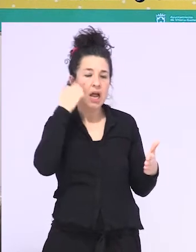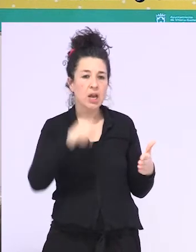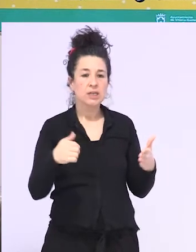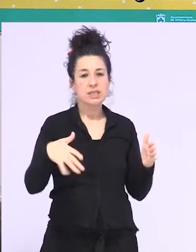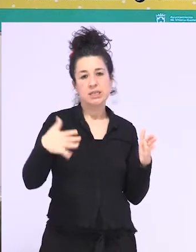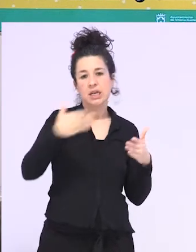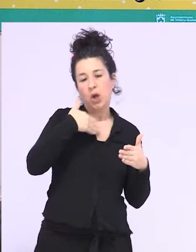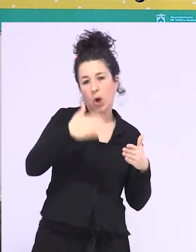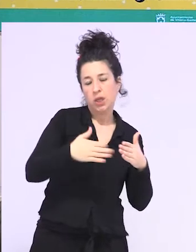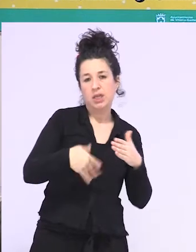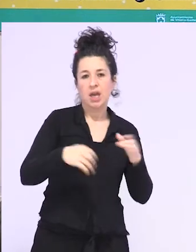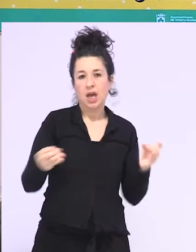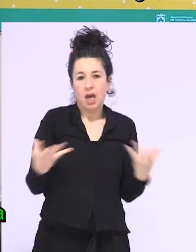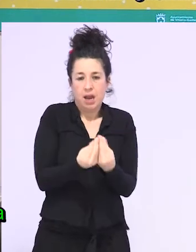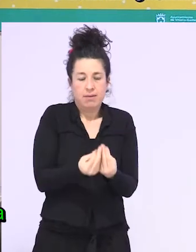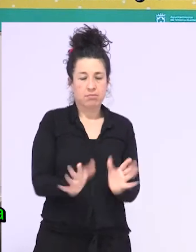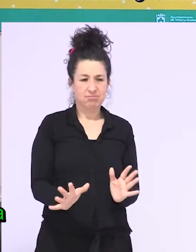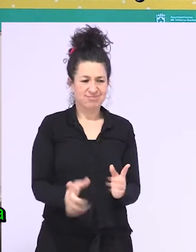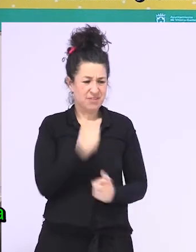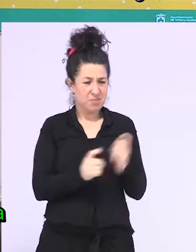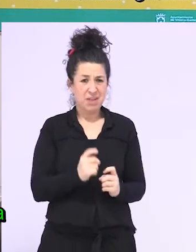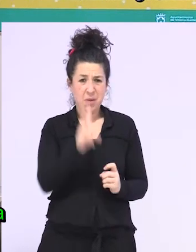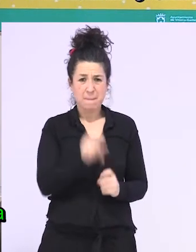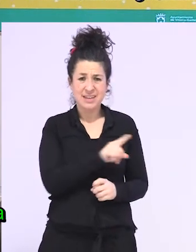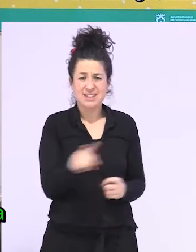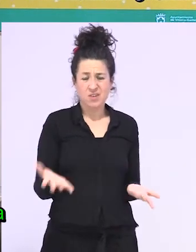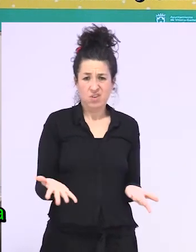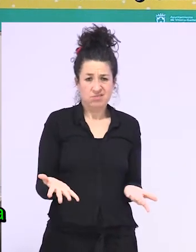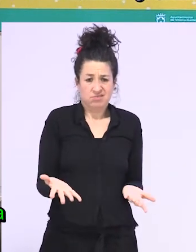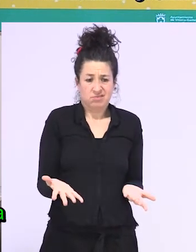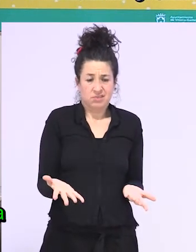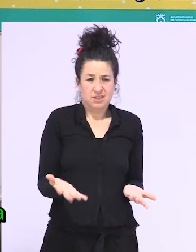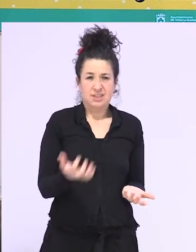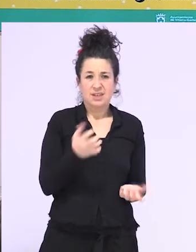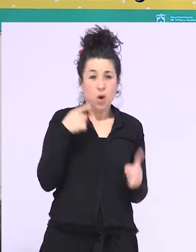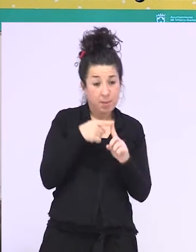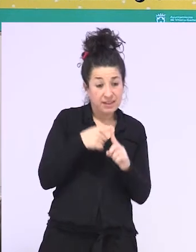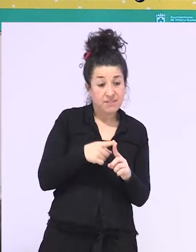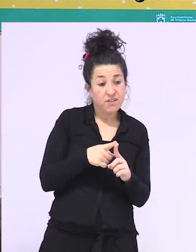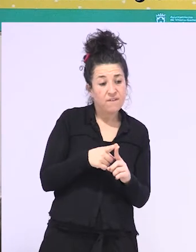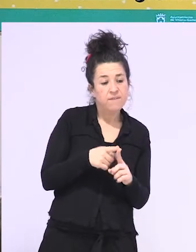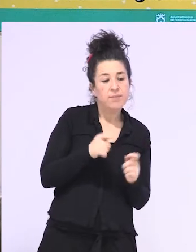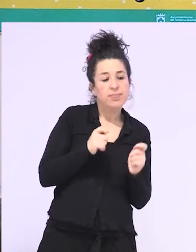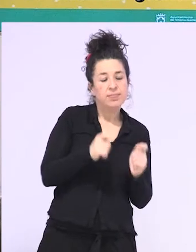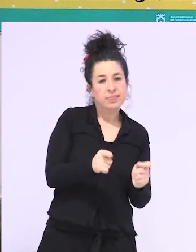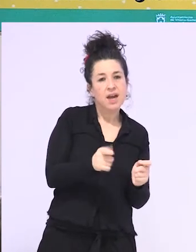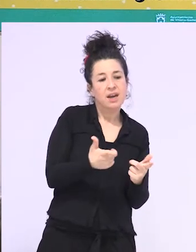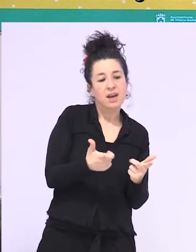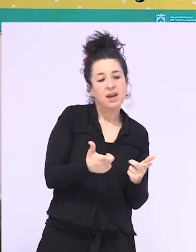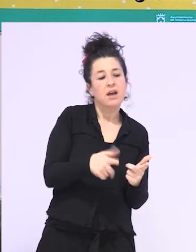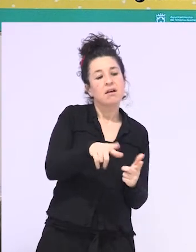eta nahi zertako balio dit informazio horrek. Ez dizu benetan balio informazio bezala eraso izan den ebaluatzeko. Baina balio dizu bere